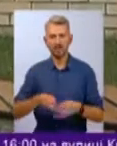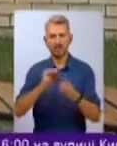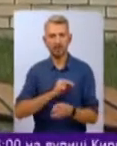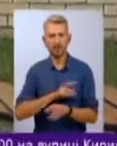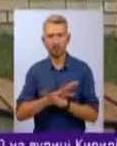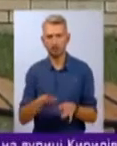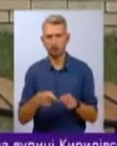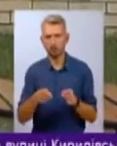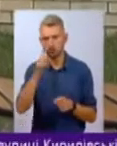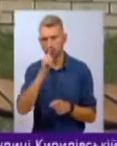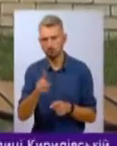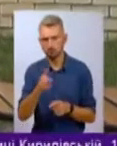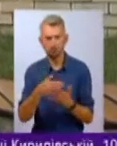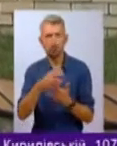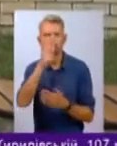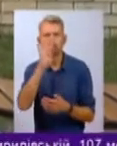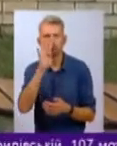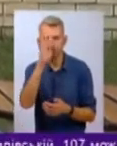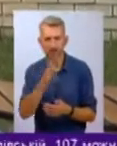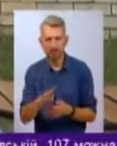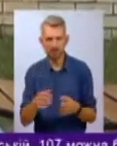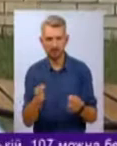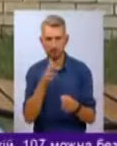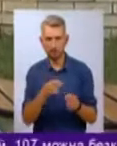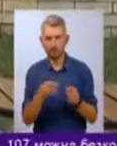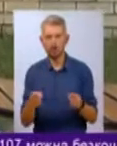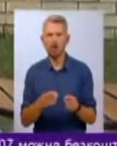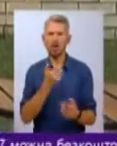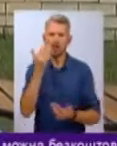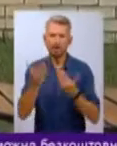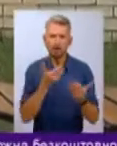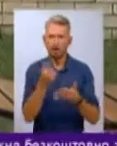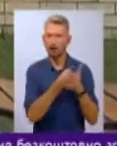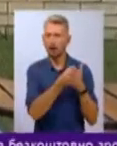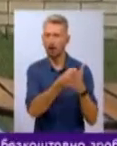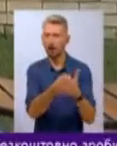працював на протязі місяців 4 в зимовий час. Зверталися у різні